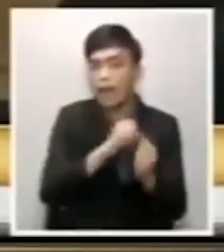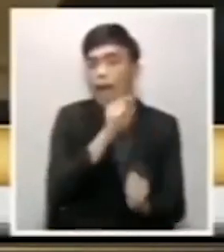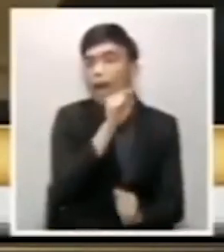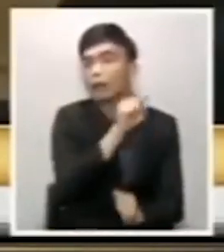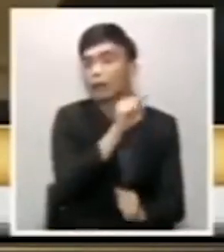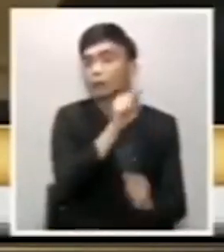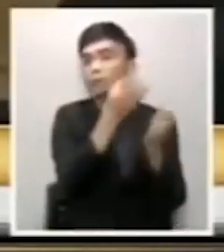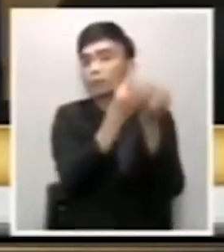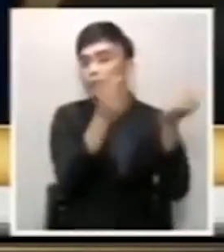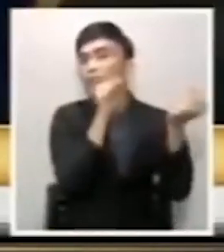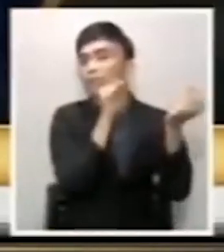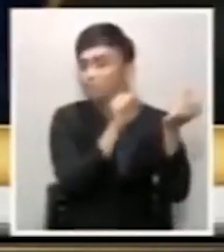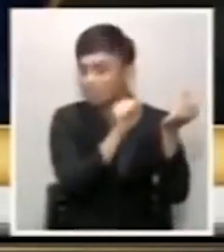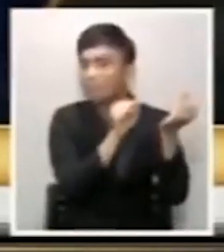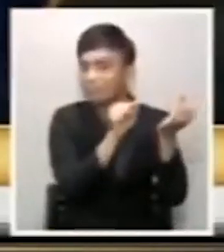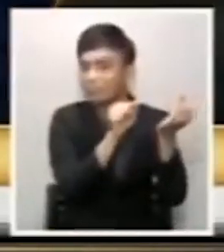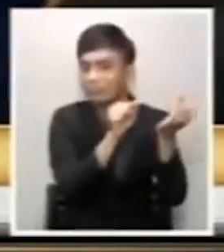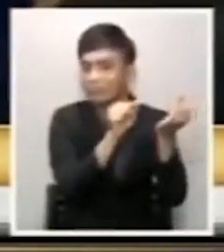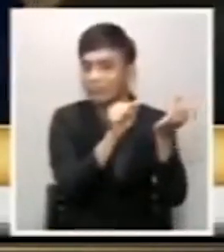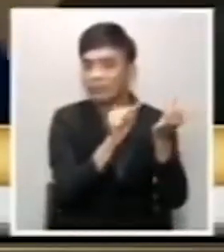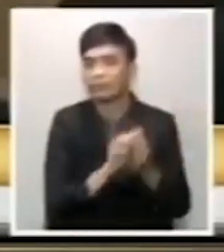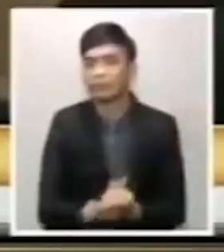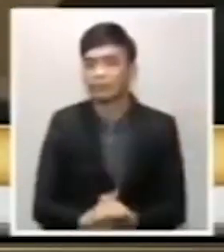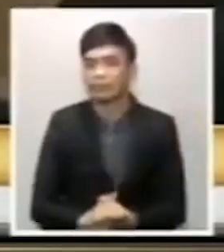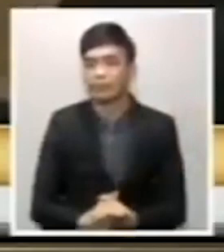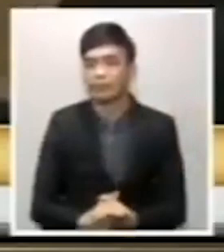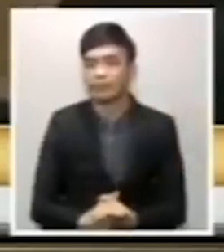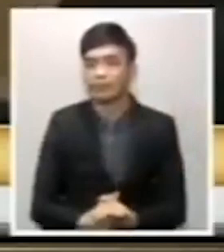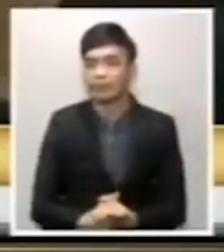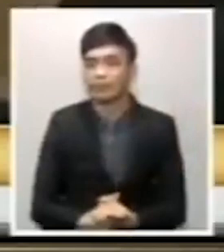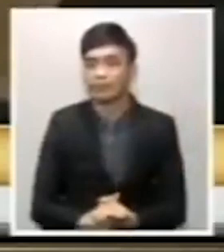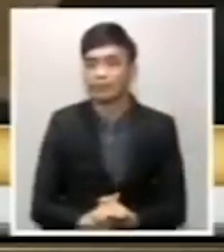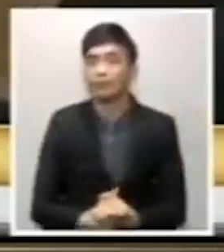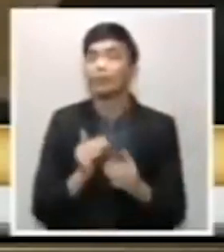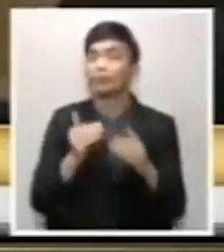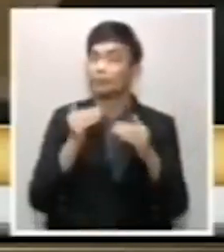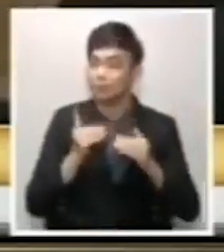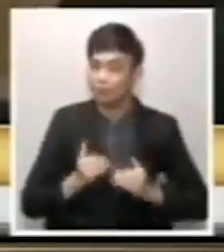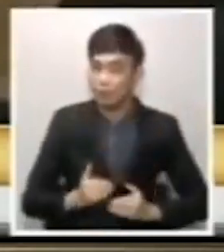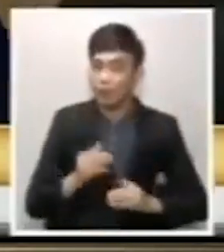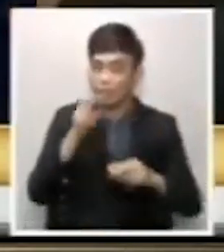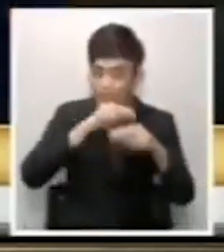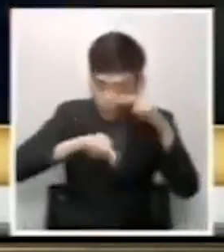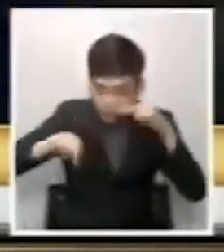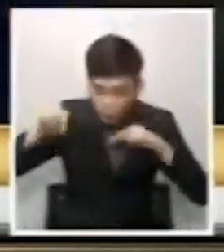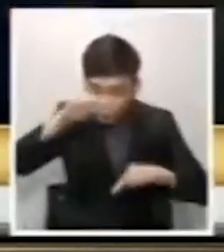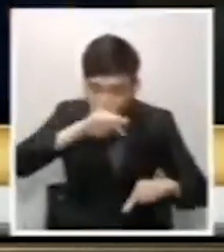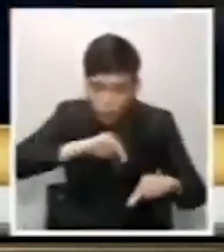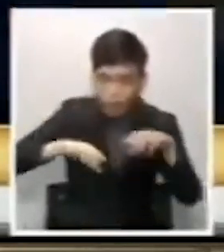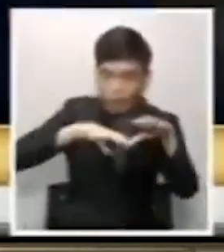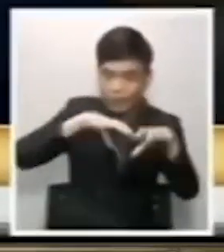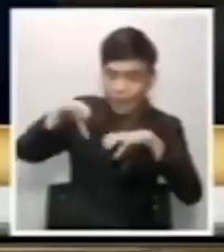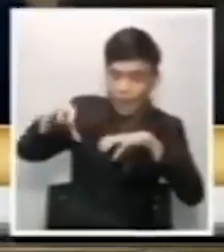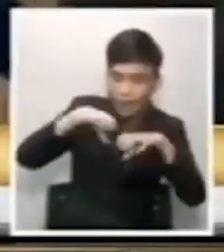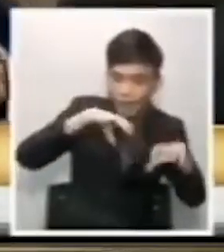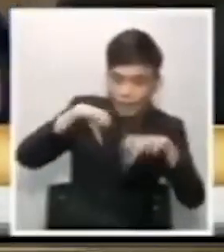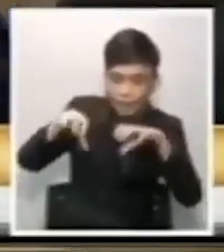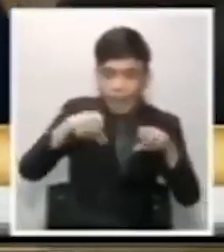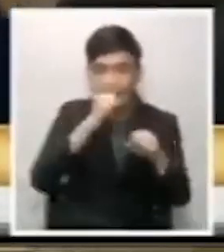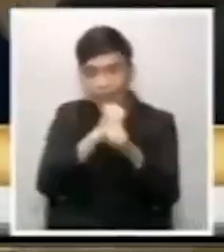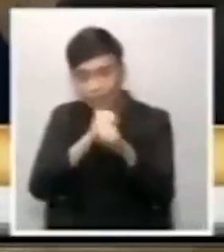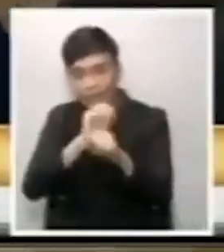ในประการถัดไปในเรื่องของการตรวจสอบการบริหารราชการแผ่นดินต้อง